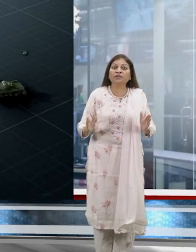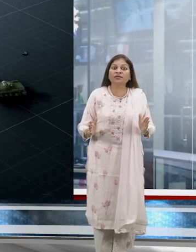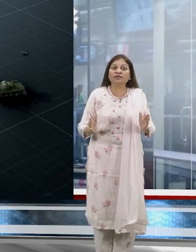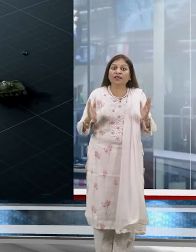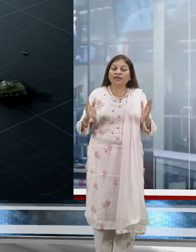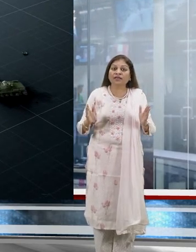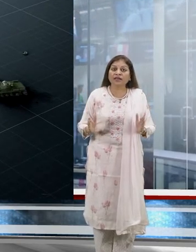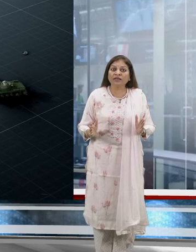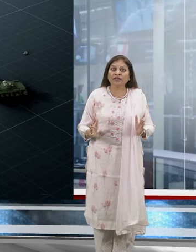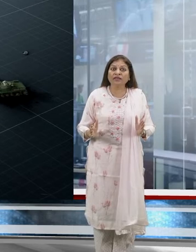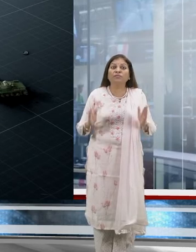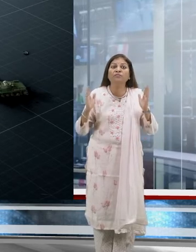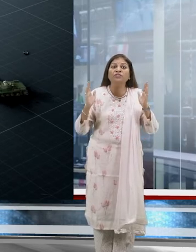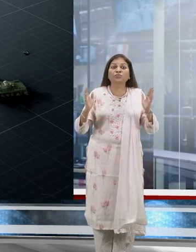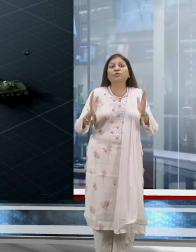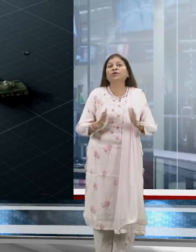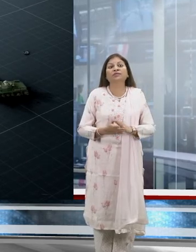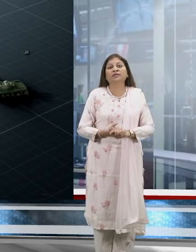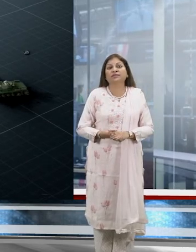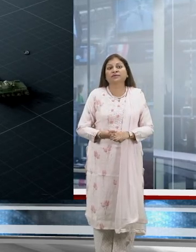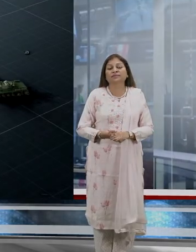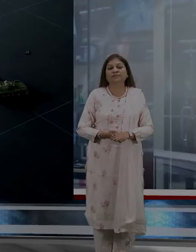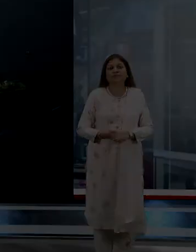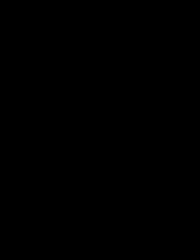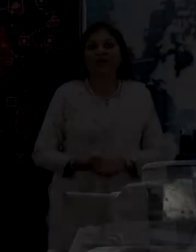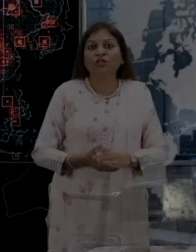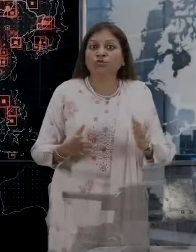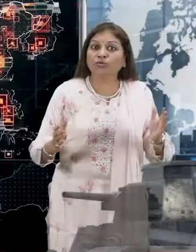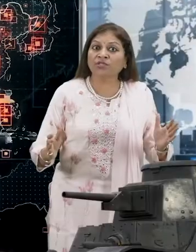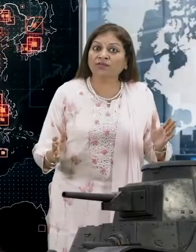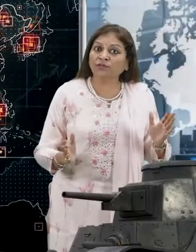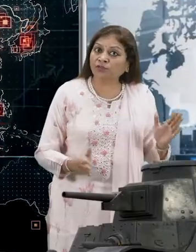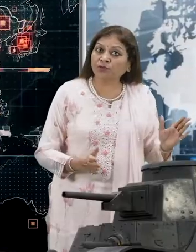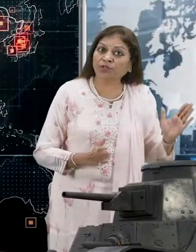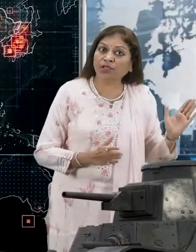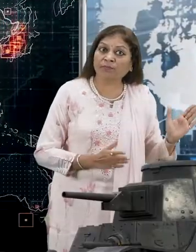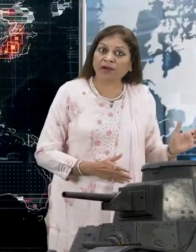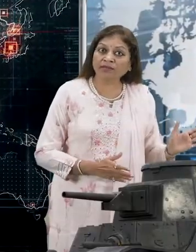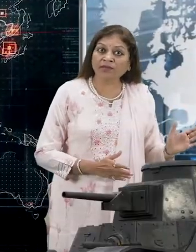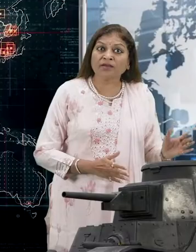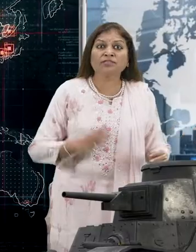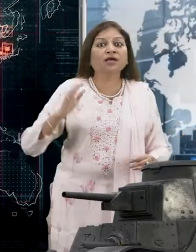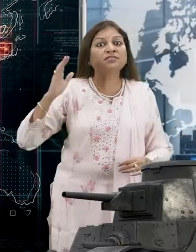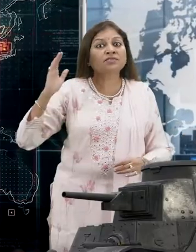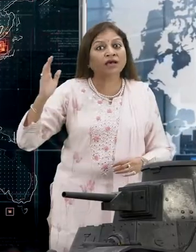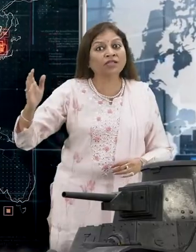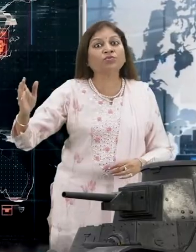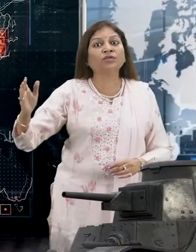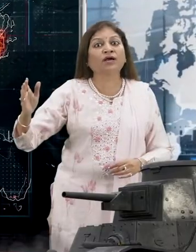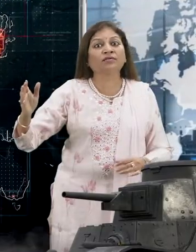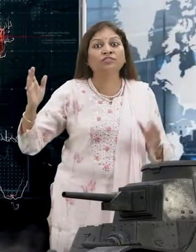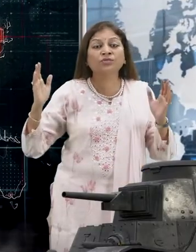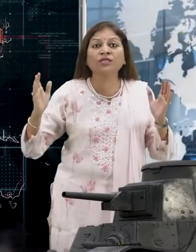शरणार्थी बनकर रहने के लिए मजबूर कर दिया था। दूसरे विश्व युद्ध के बाद जहां